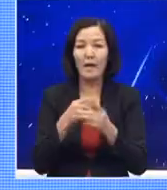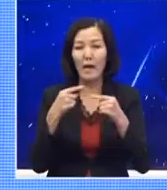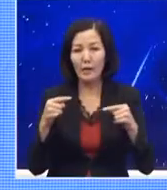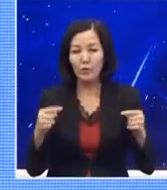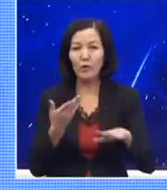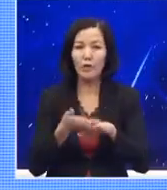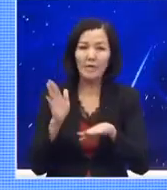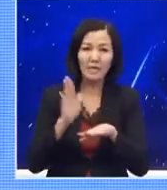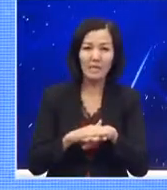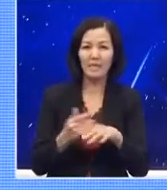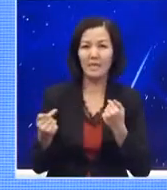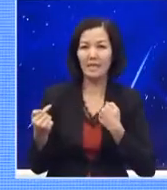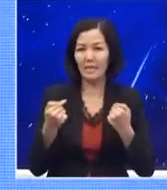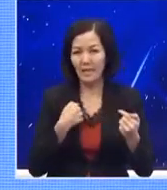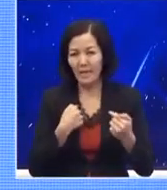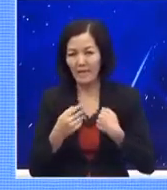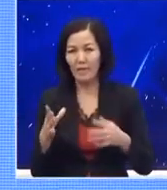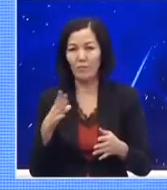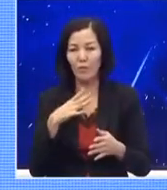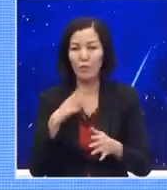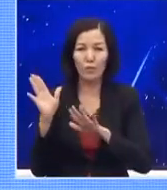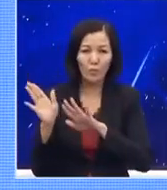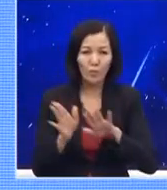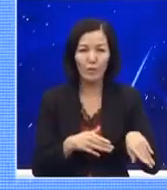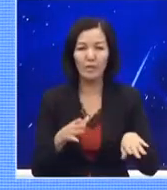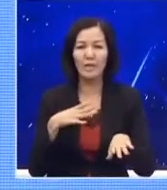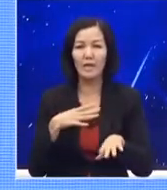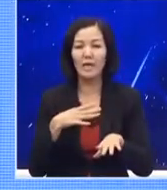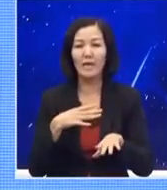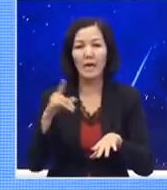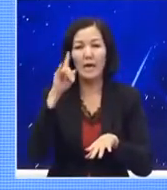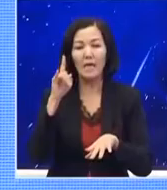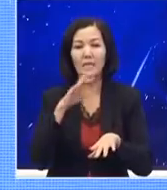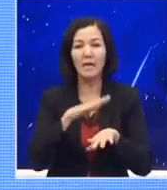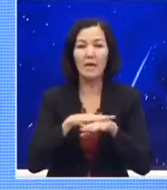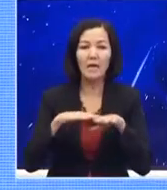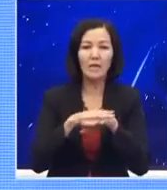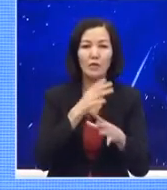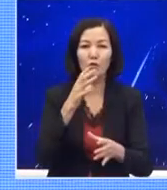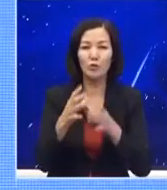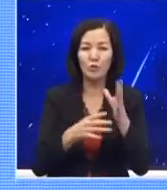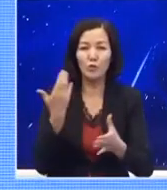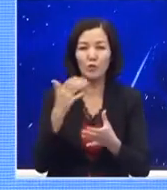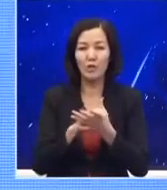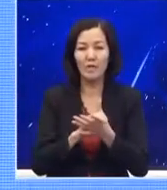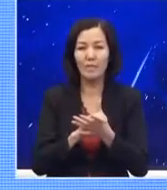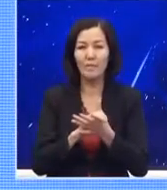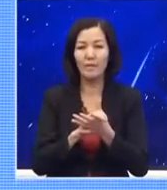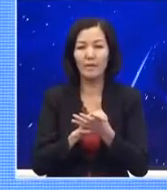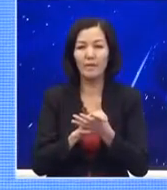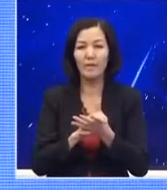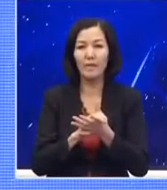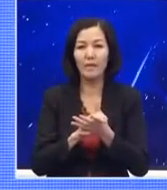мен сынақтардан өттік. Қазақ елін төрткүл дүние танып, барша әлем